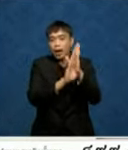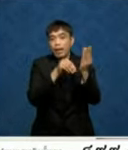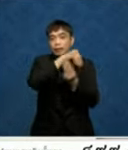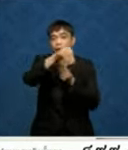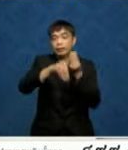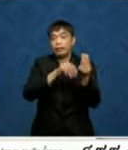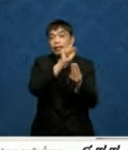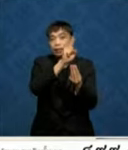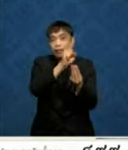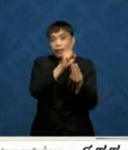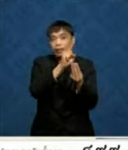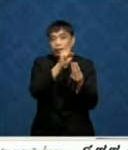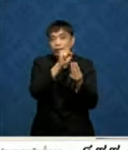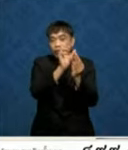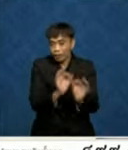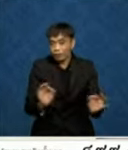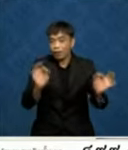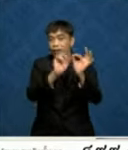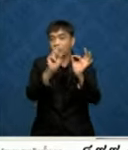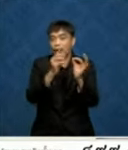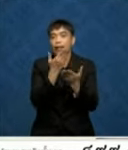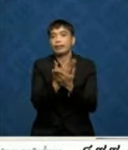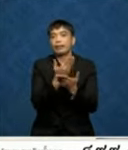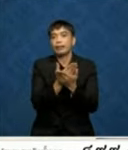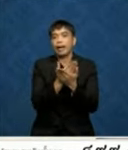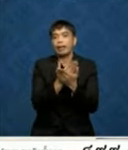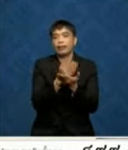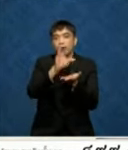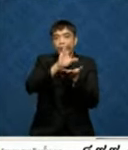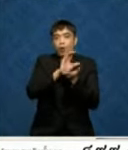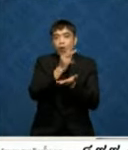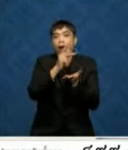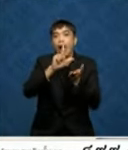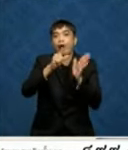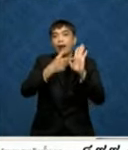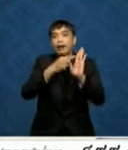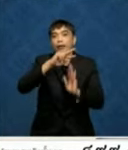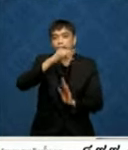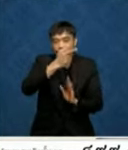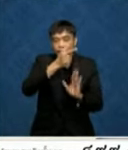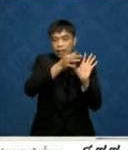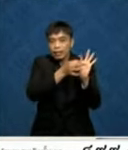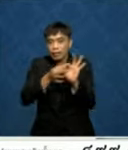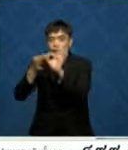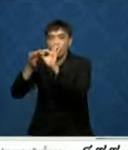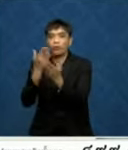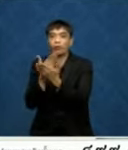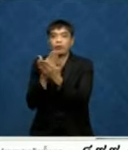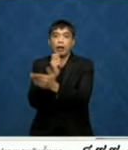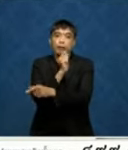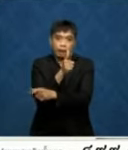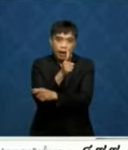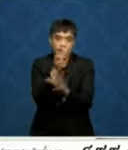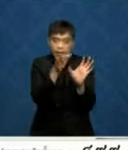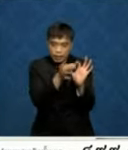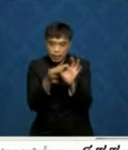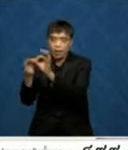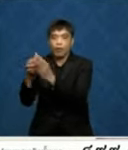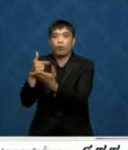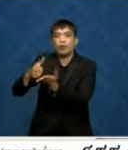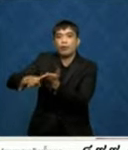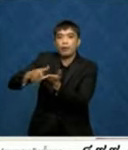ายการคลังที่เชื่อมโยงกับงบประมาณรายจ่ายเชื่อมโยงกับหนี้สาธารณะและเชื่อมโยงกับราย